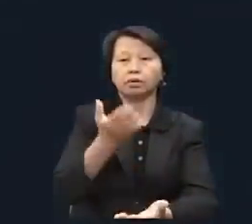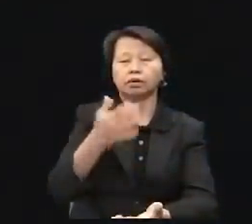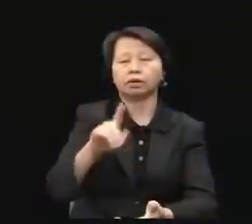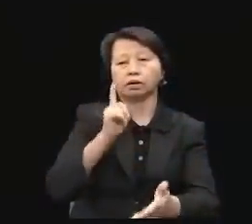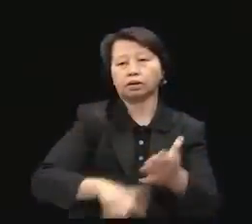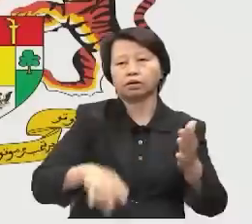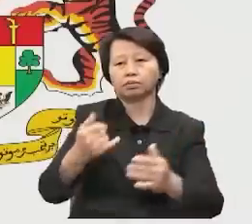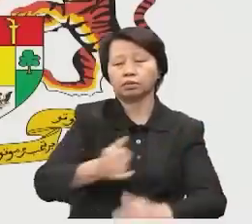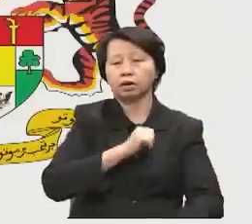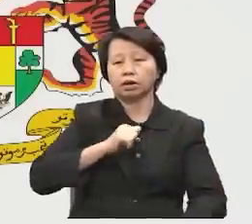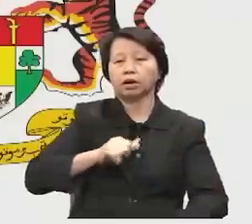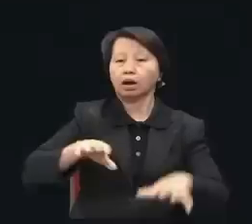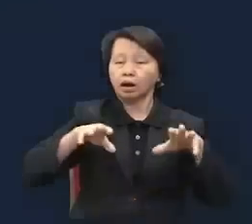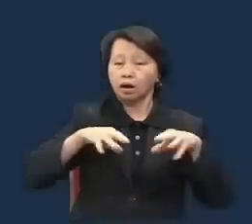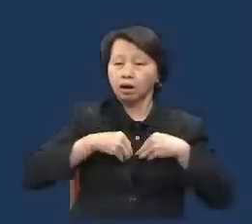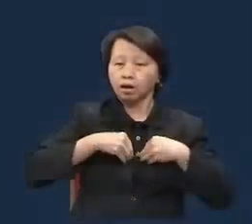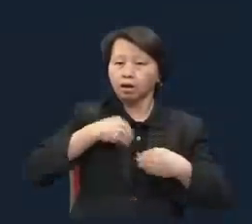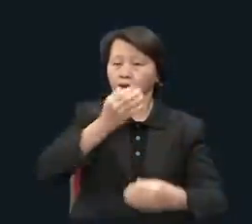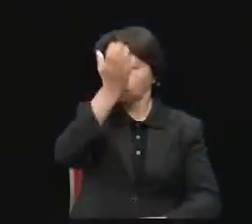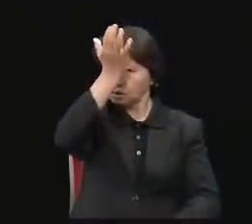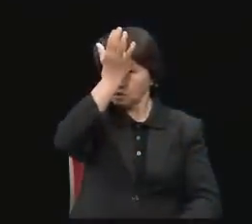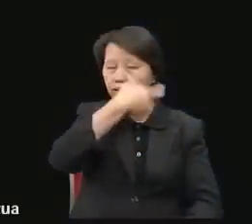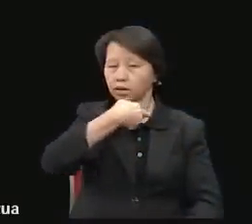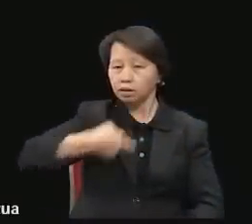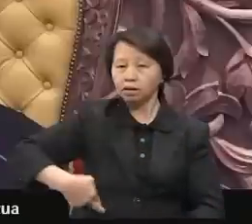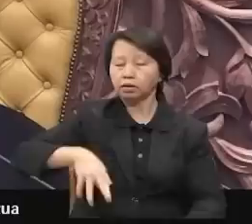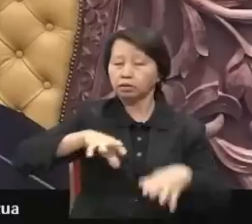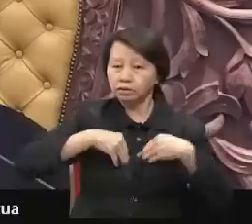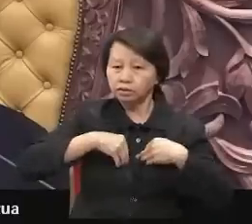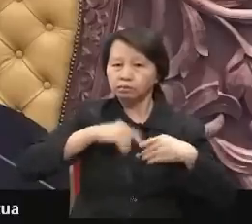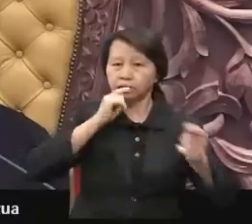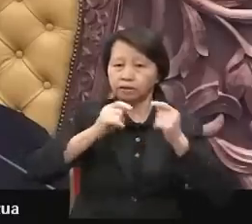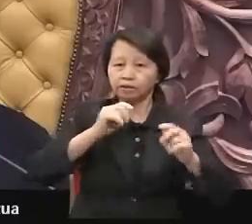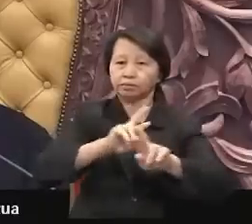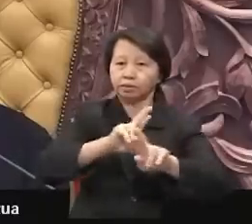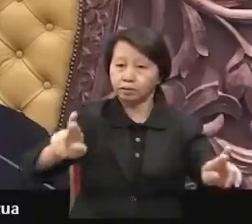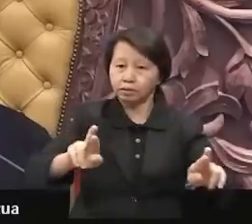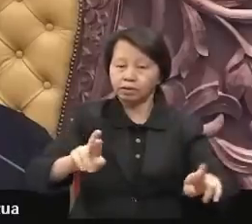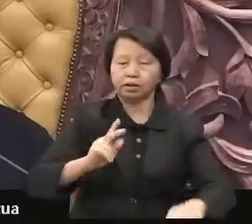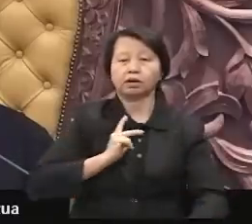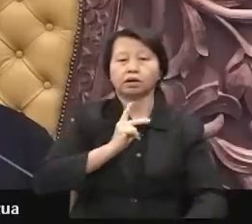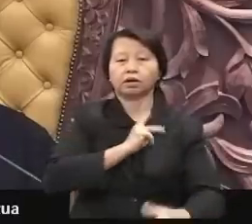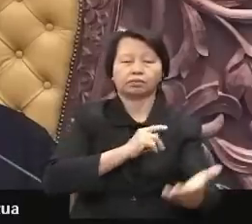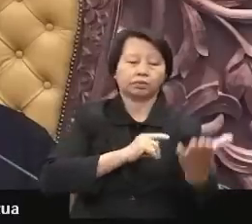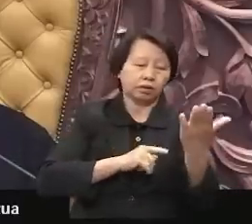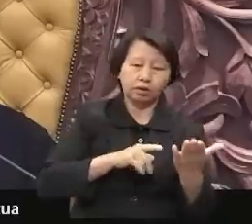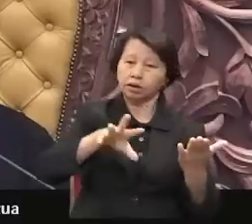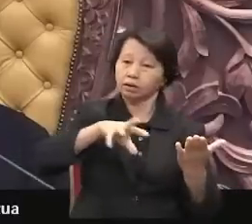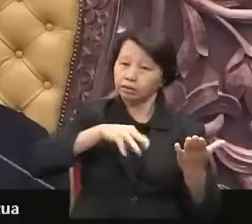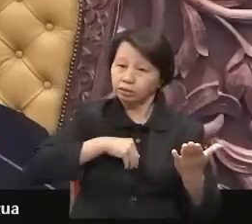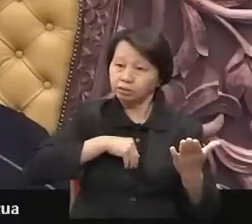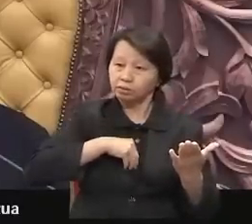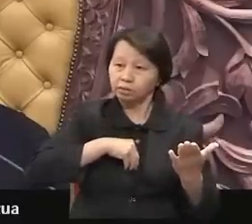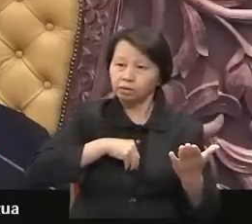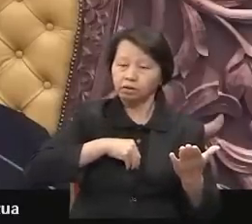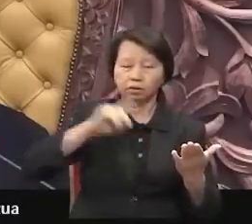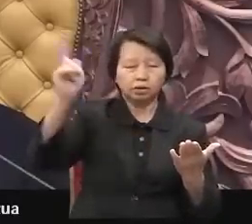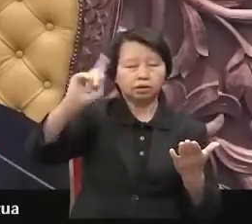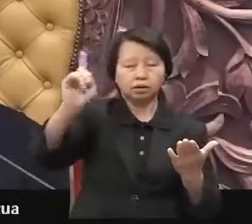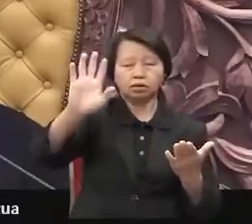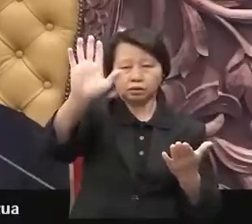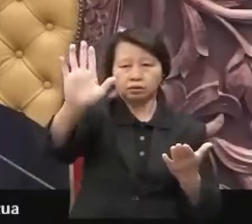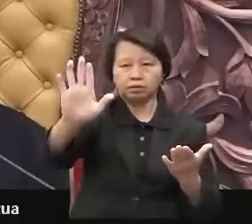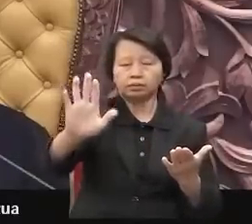yang di-Pertuan Agong menerima ucapan atau titah yang telah disediakan oleh kabinet. Ya betul, saya tak bagi laluan. Bang